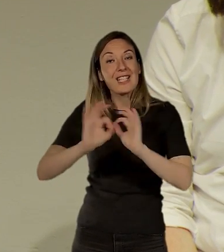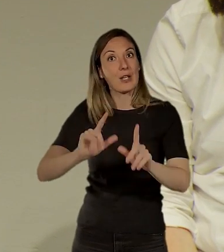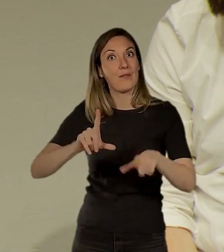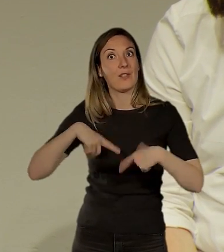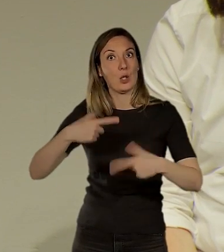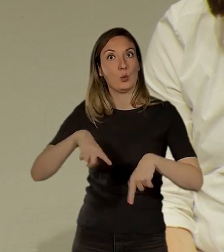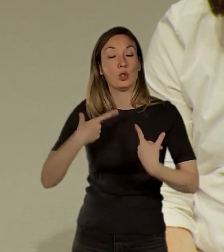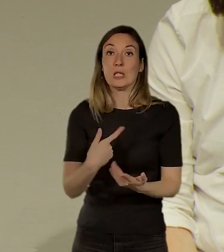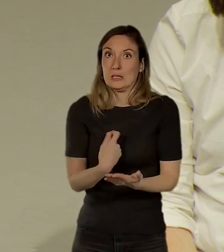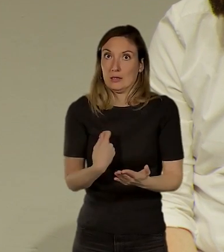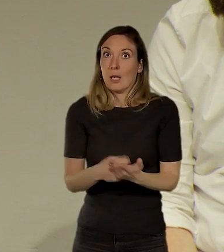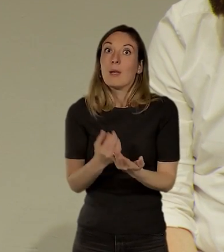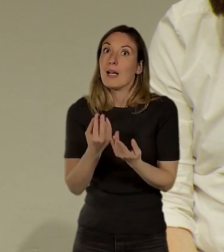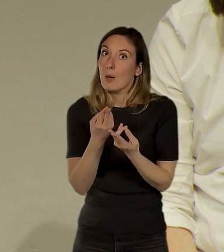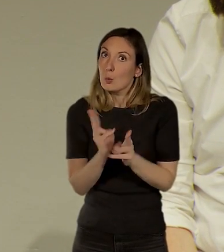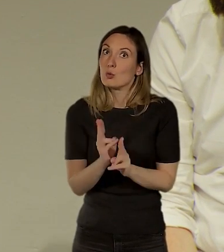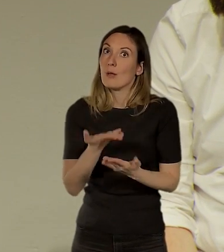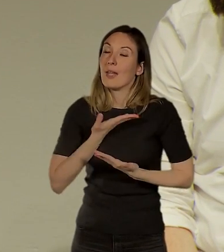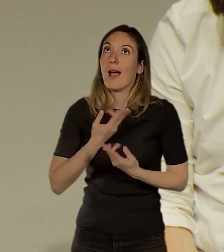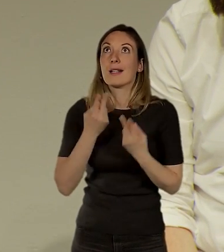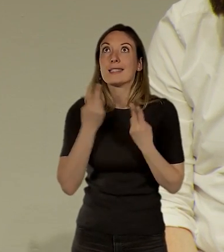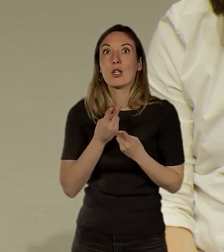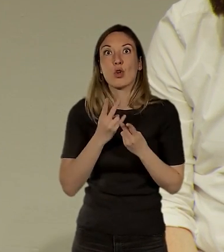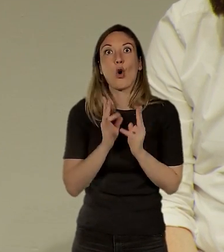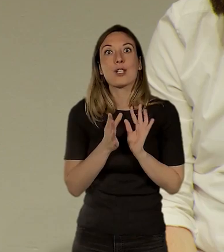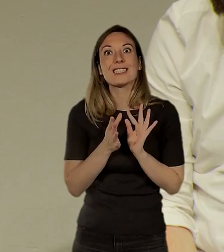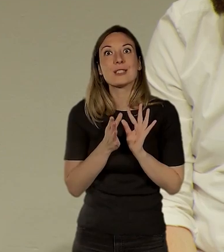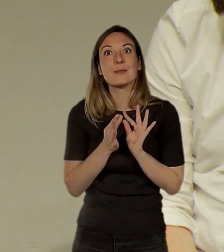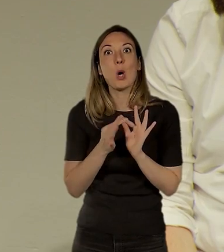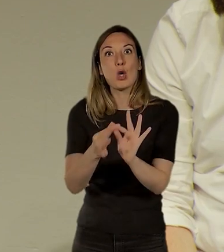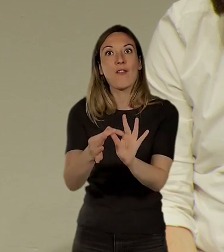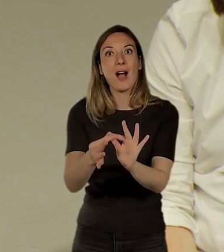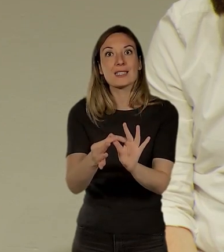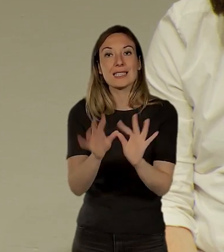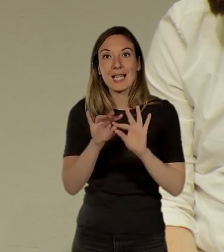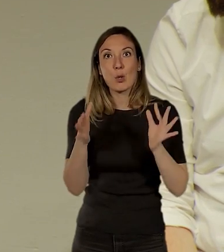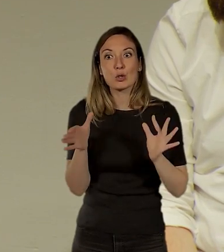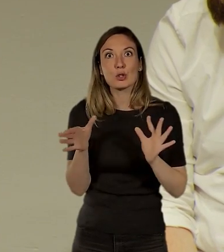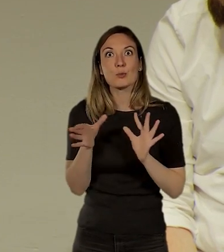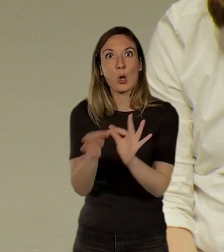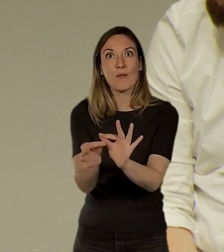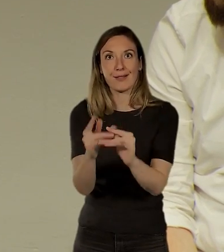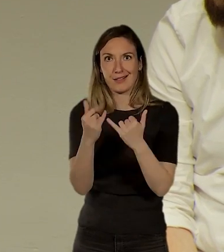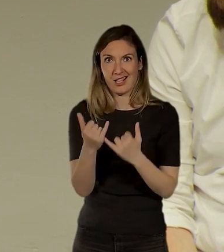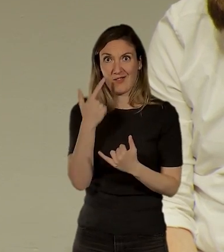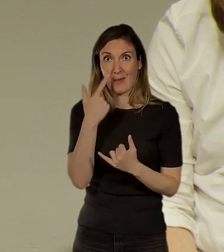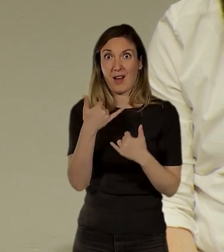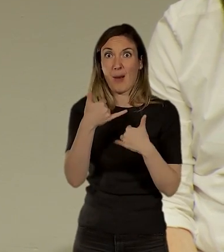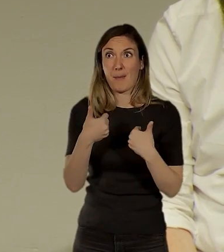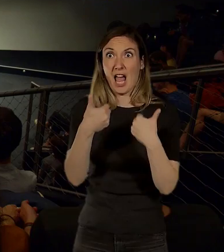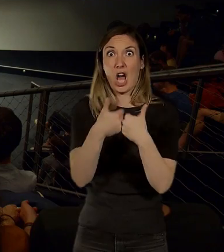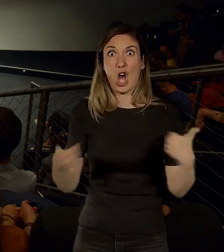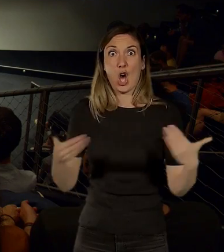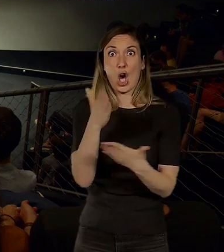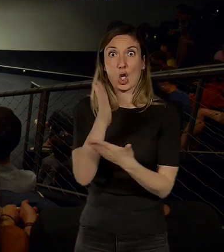tak opravdu ta magistrála může být nově spojovacím a ne oddělovacím prvkem ve městě. Já ještě doplním,